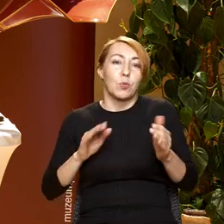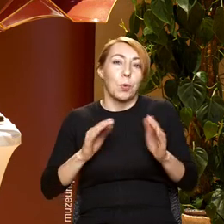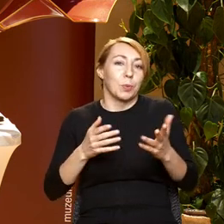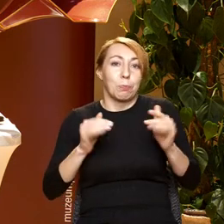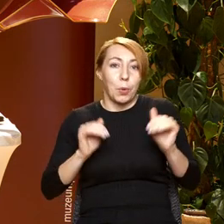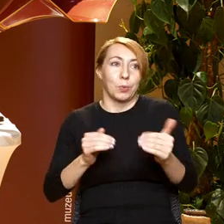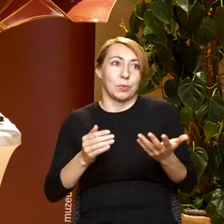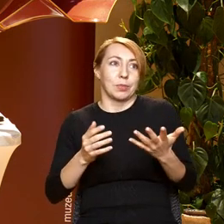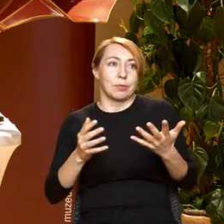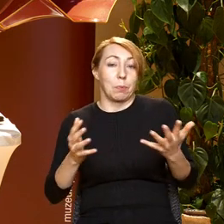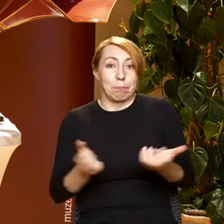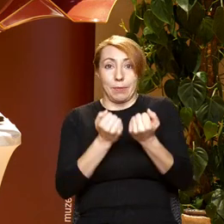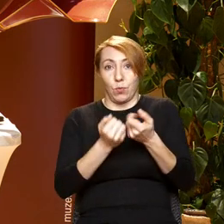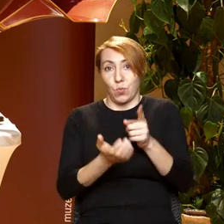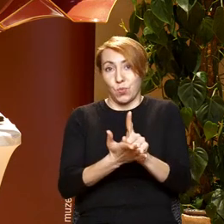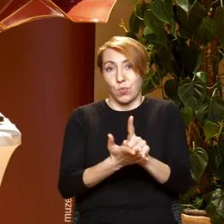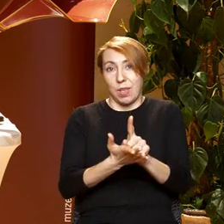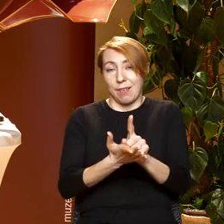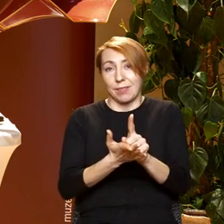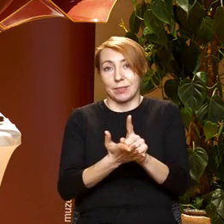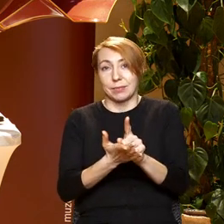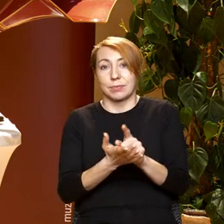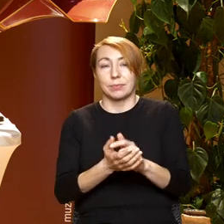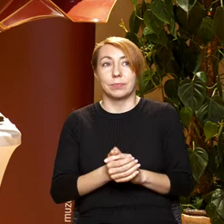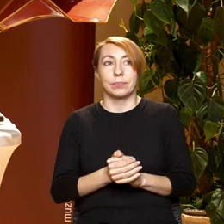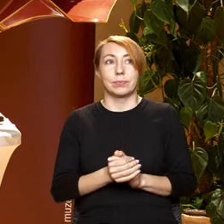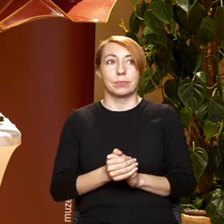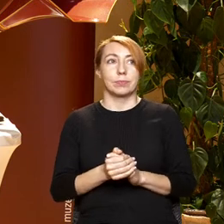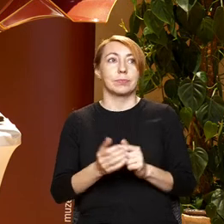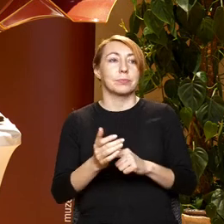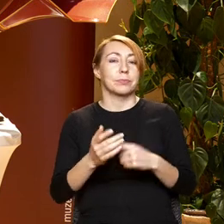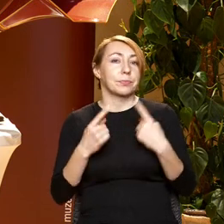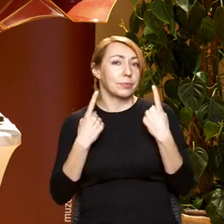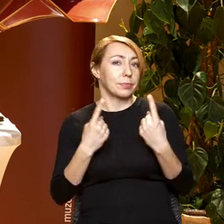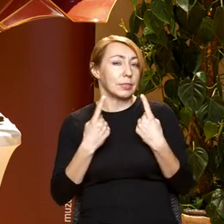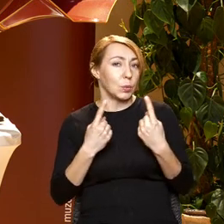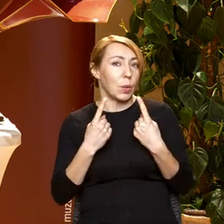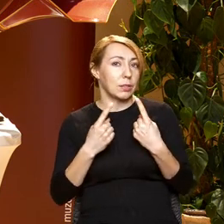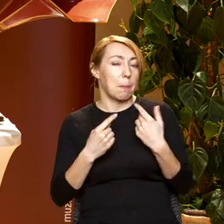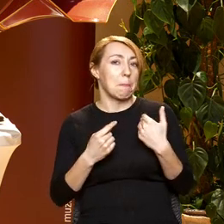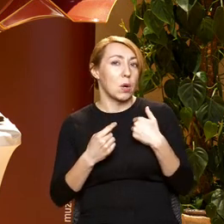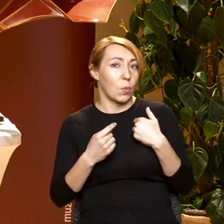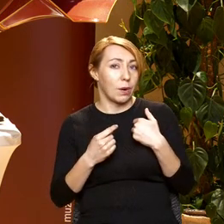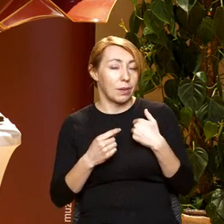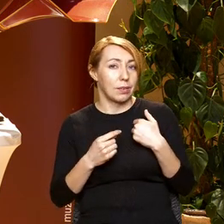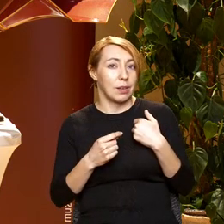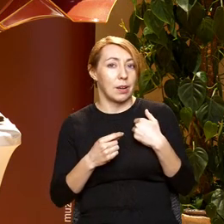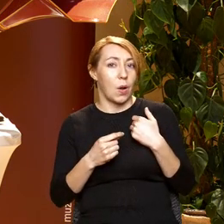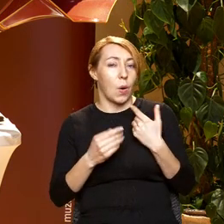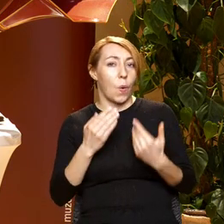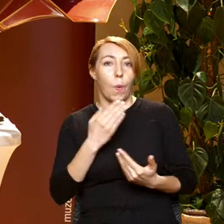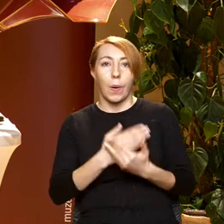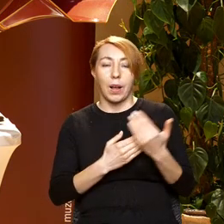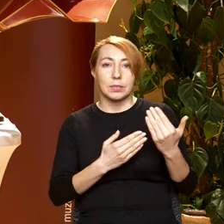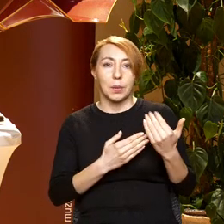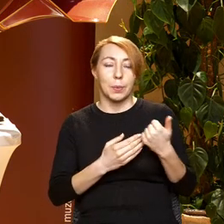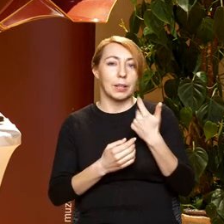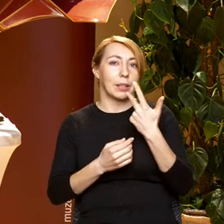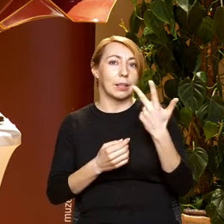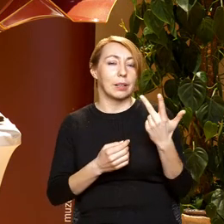ilościach pojawią. Taka sytuacja miała kilka lat temu miejsce. Okazało się, że